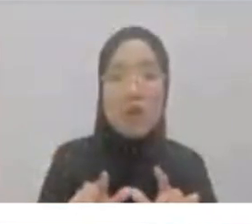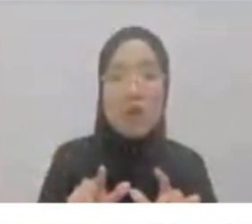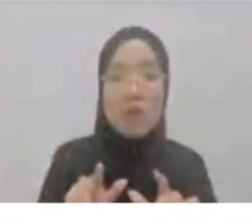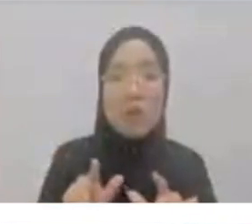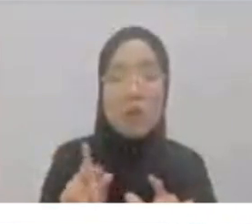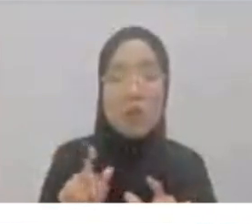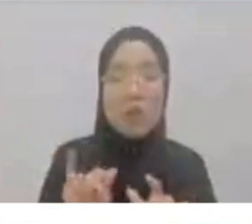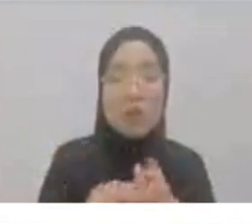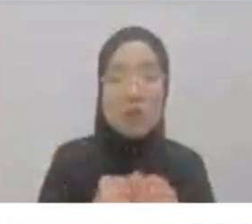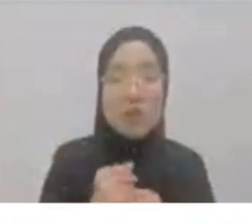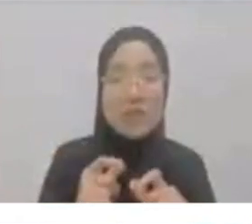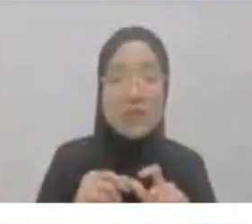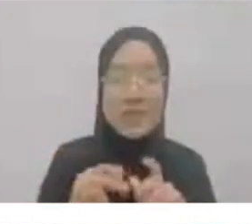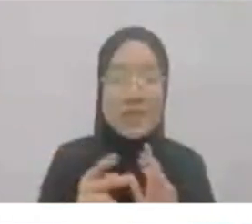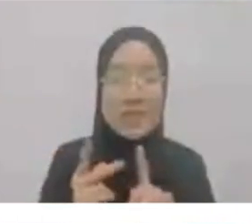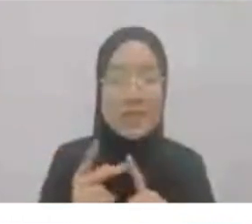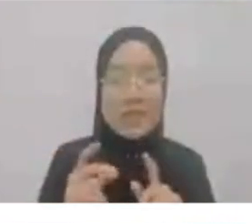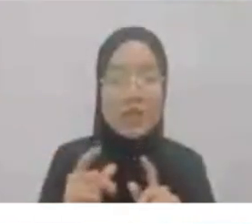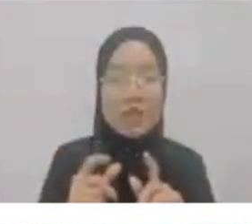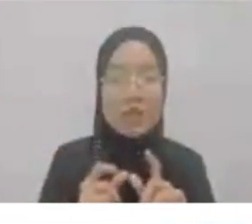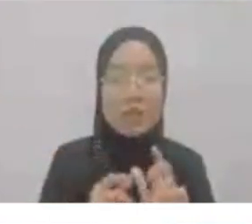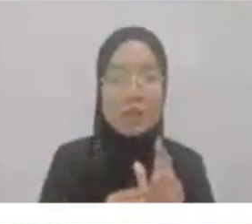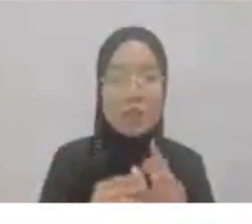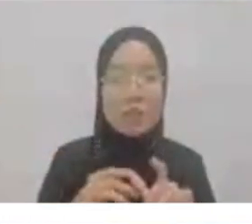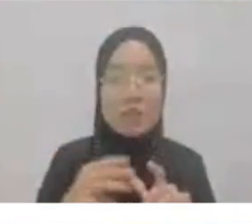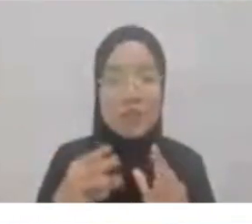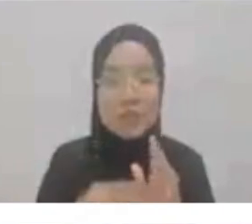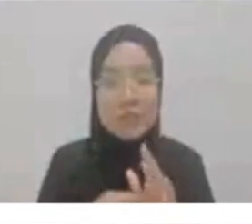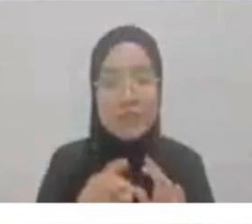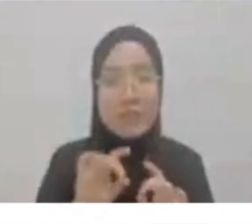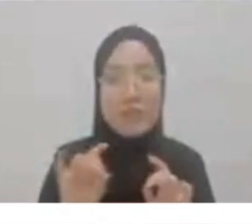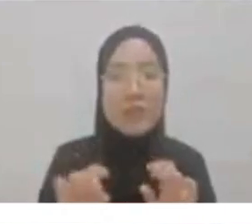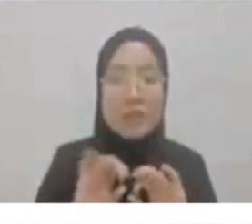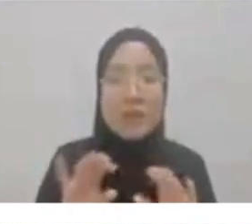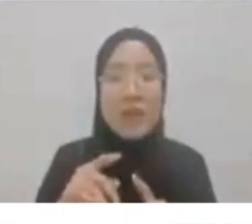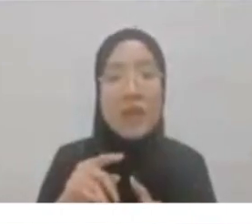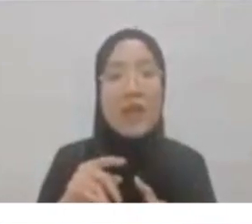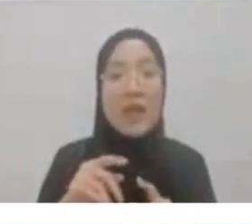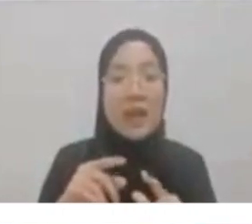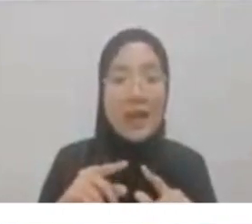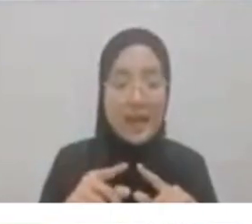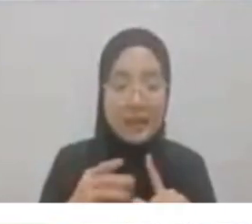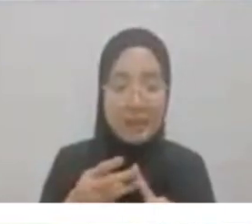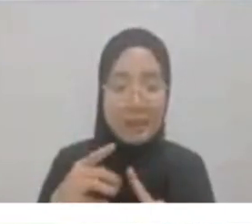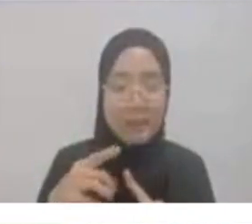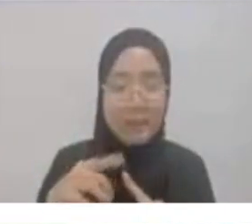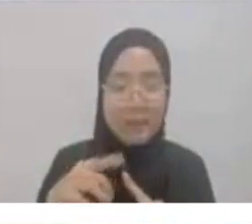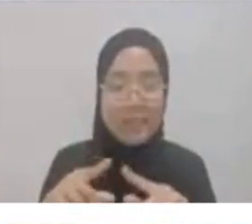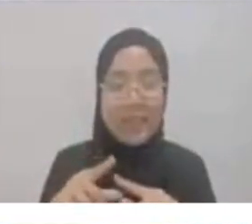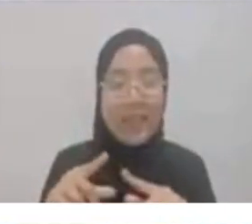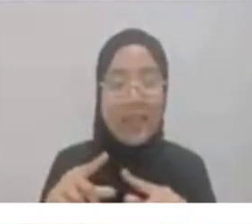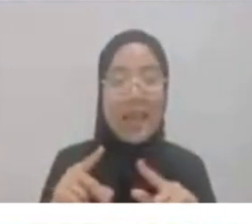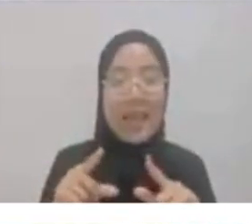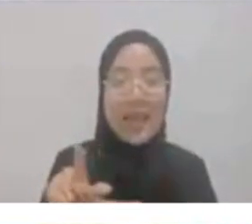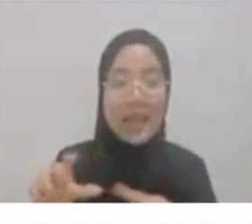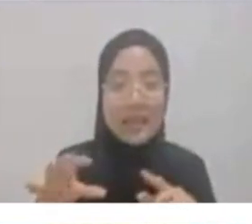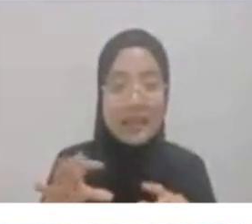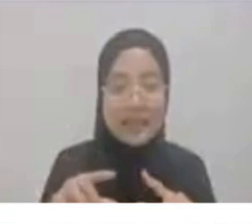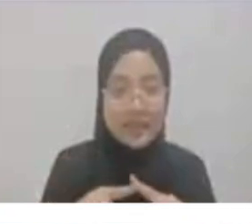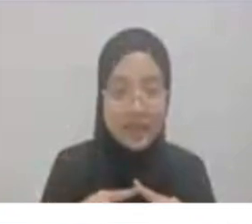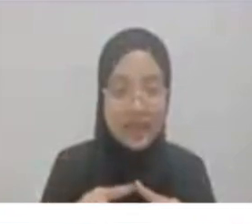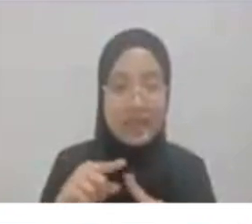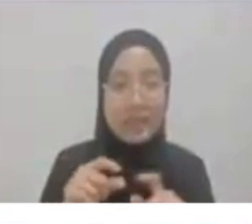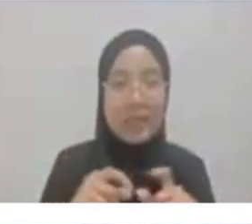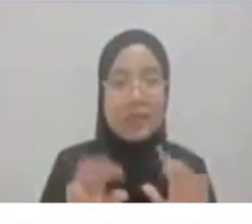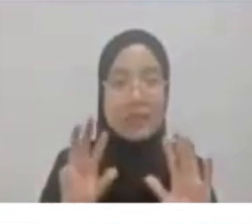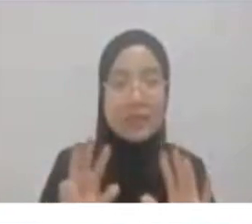8 desa kendalrejo Kecamatan patarokan serta pemilik atas nama beta Arya assidq di tps9 desa Kendalsari Kecamatan patarukan adalah pemilih